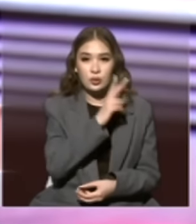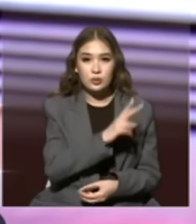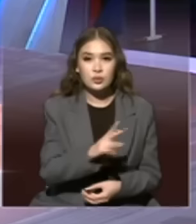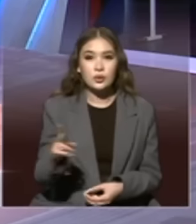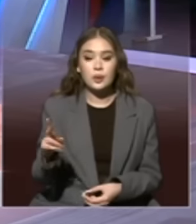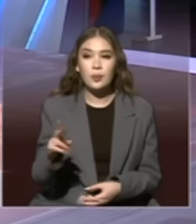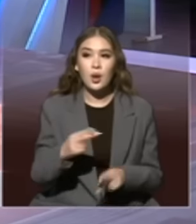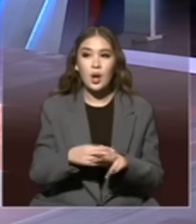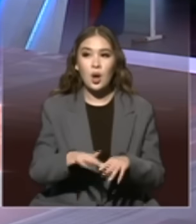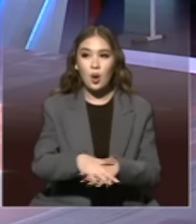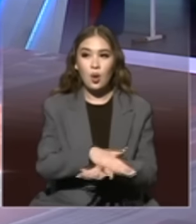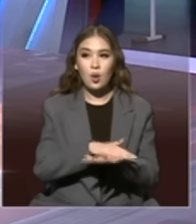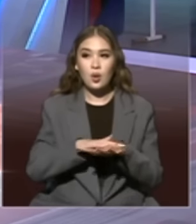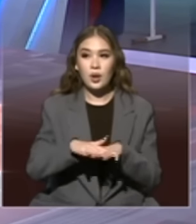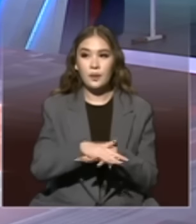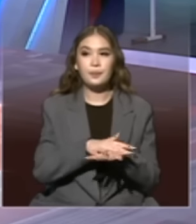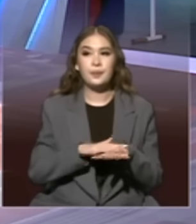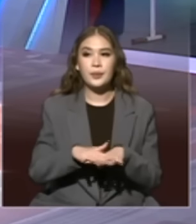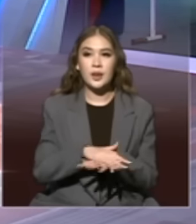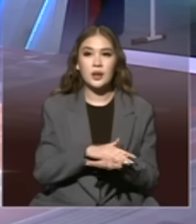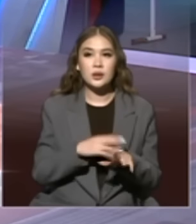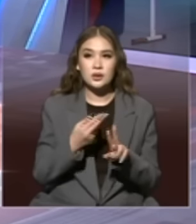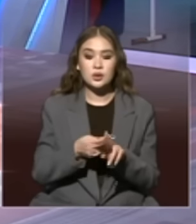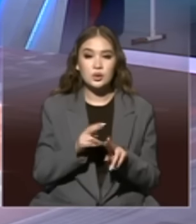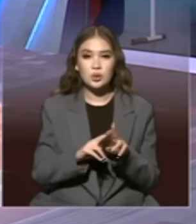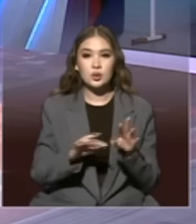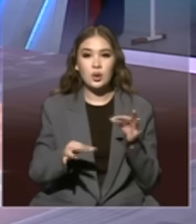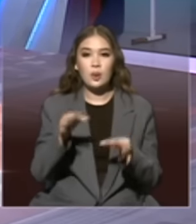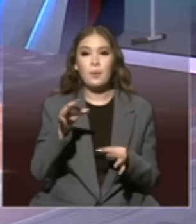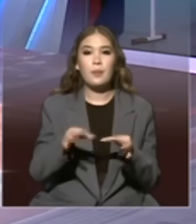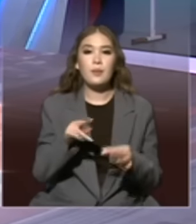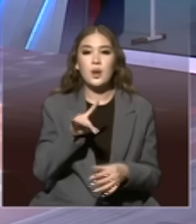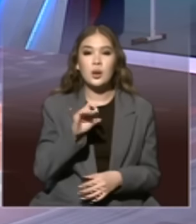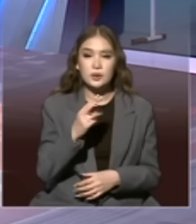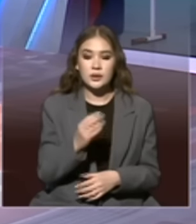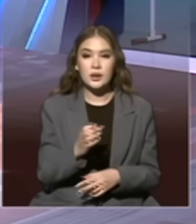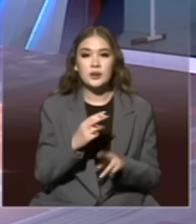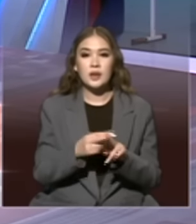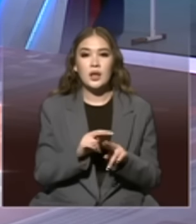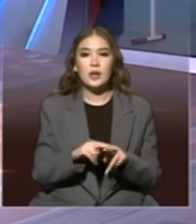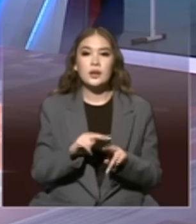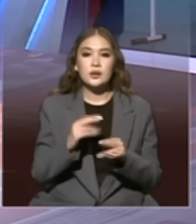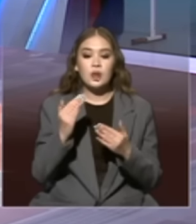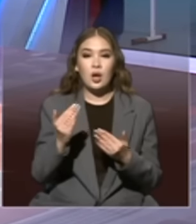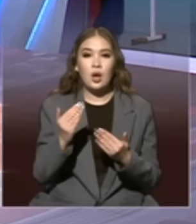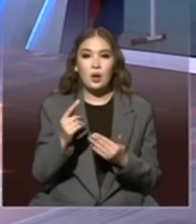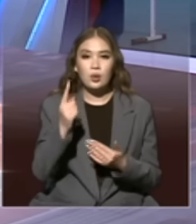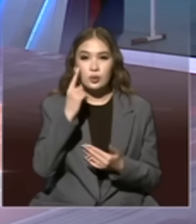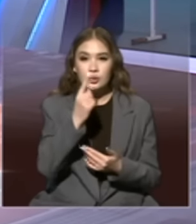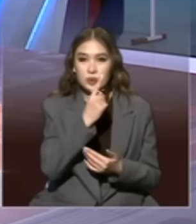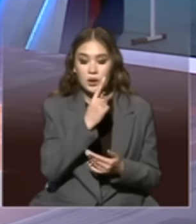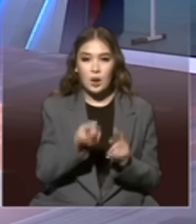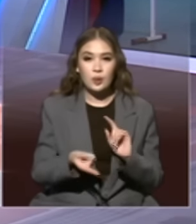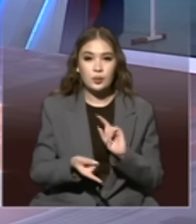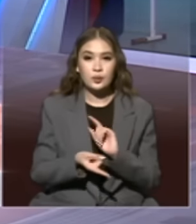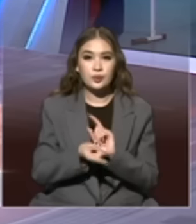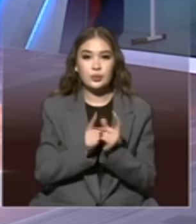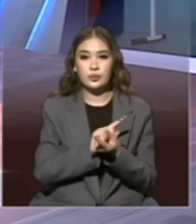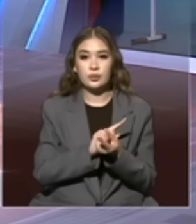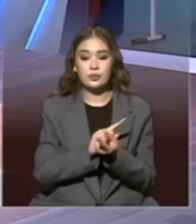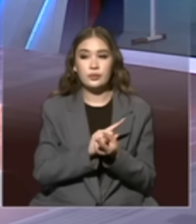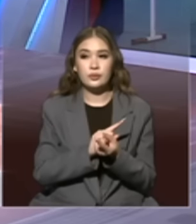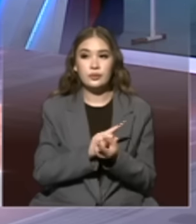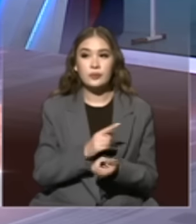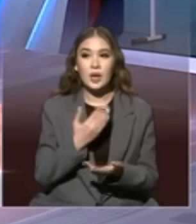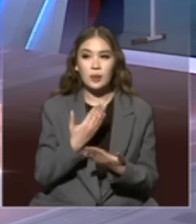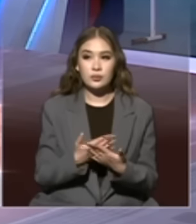осы қоғамның мына сот процесіне деген, сот билігіне деген көзқарастары өзгереді.